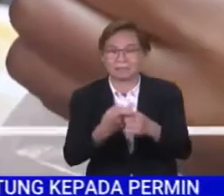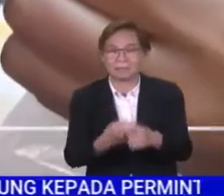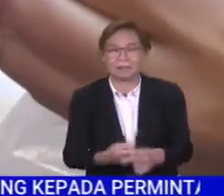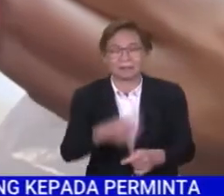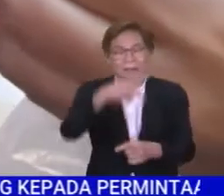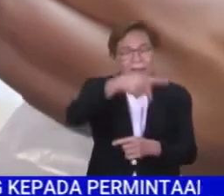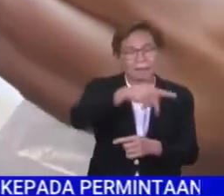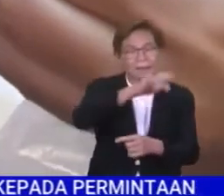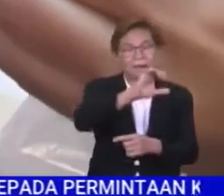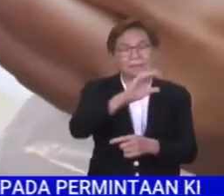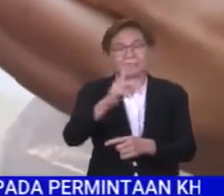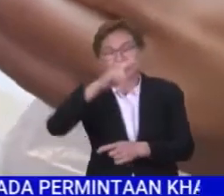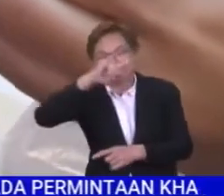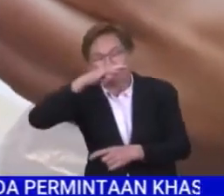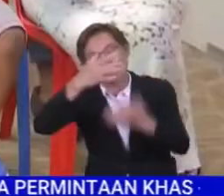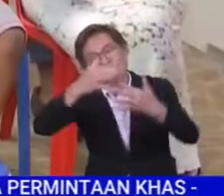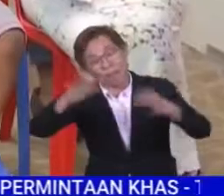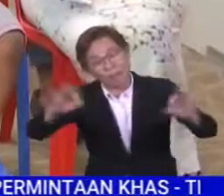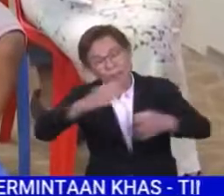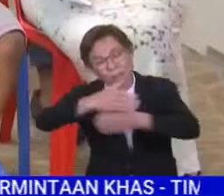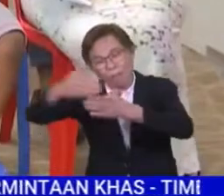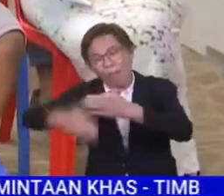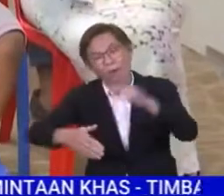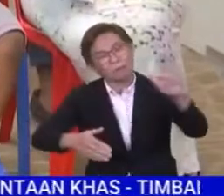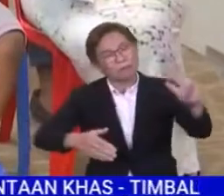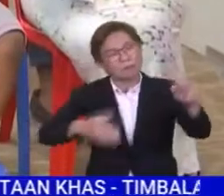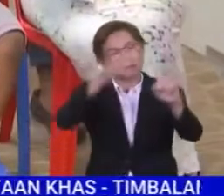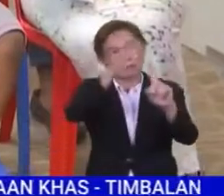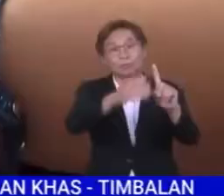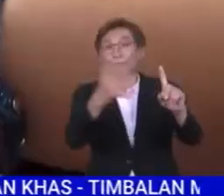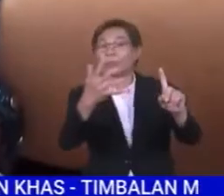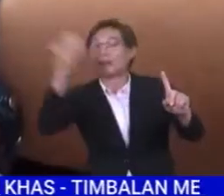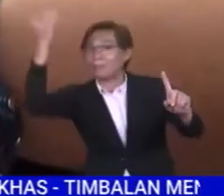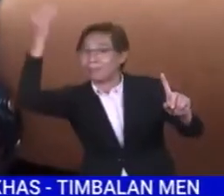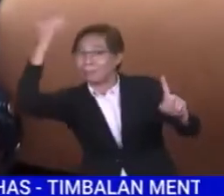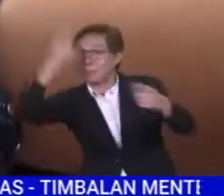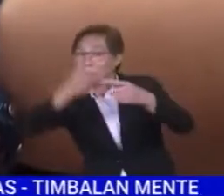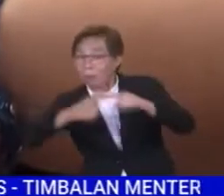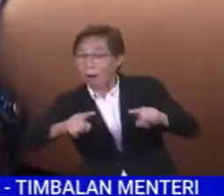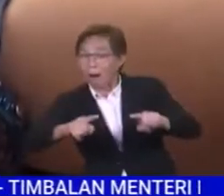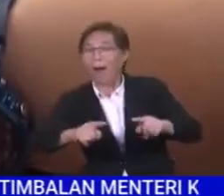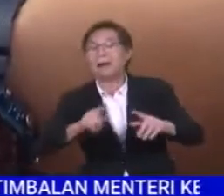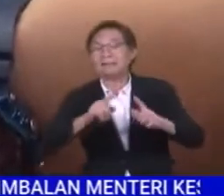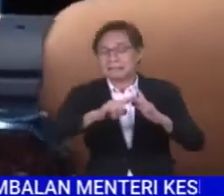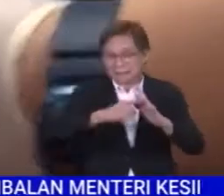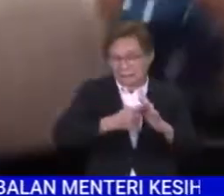Program PIC Kids secara percuma berakhir 31 Mei lalu. Ia bagaimanapun akan